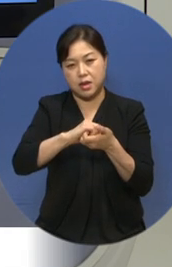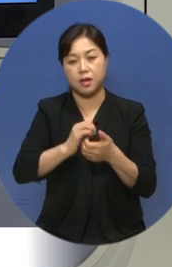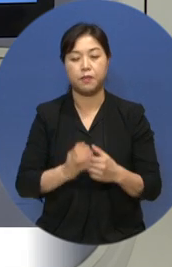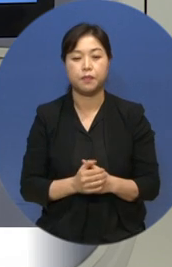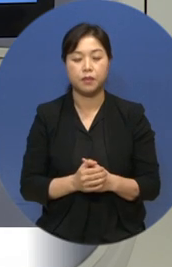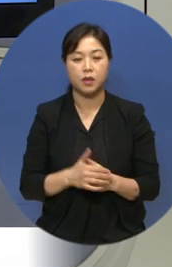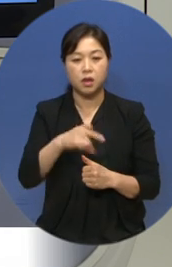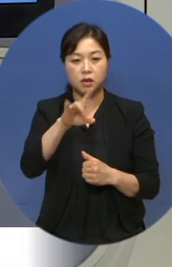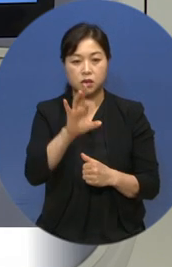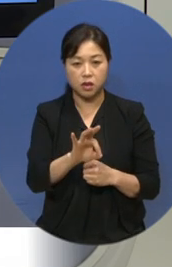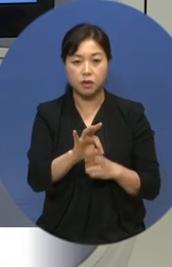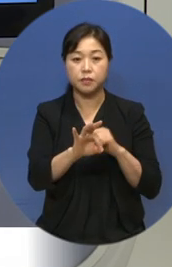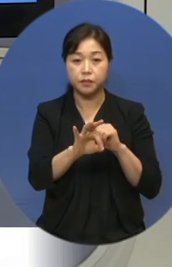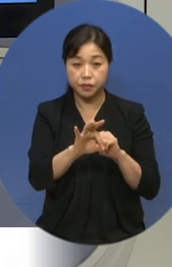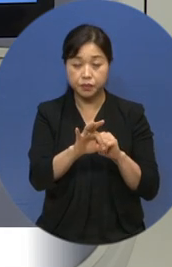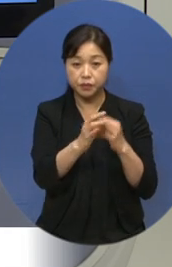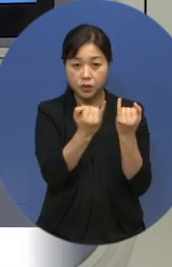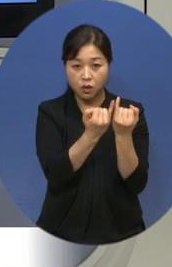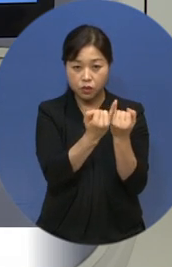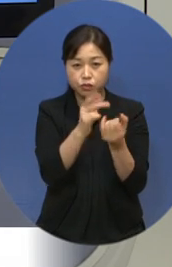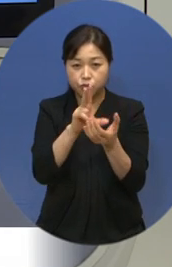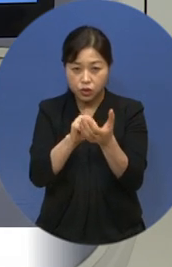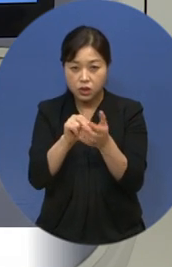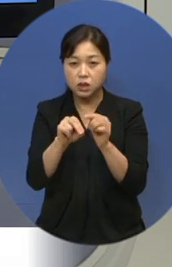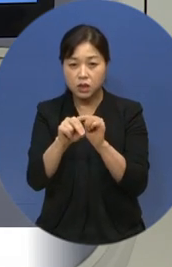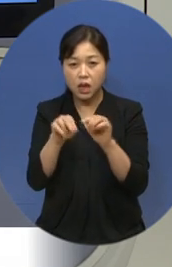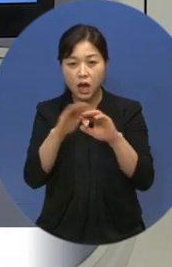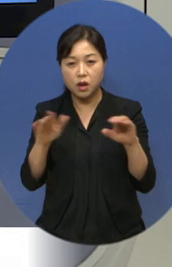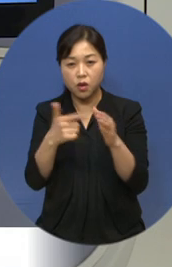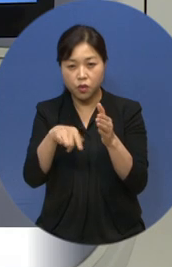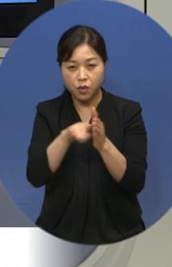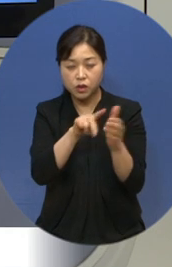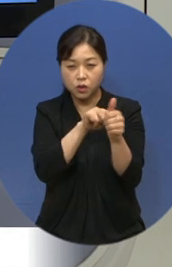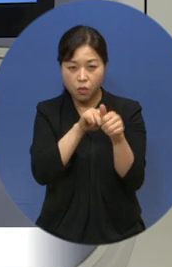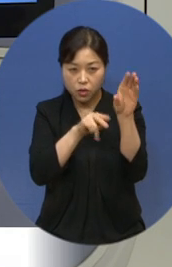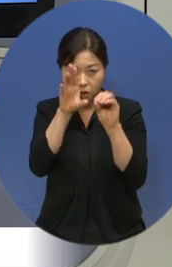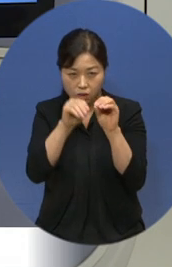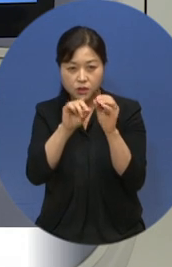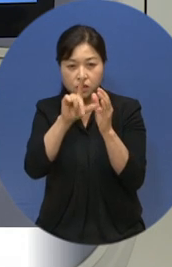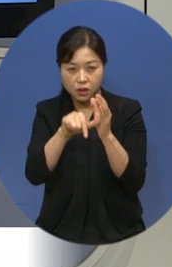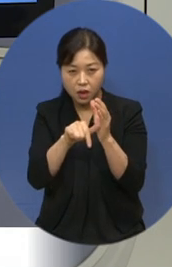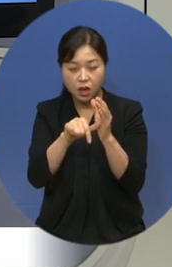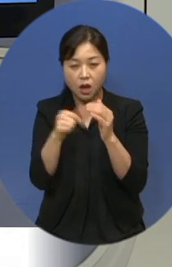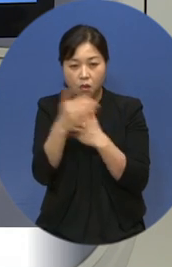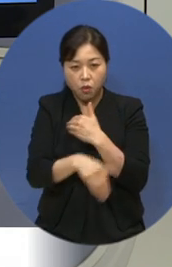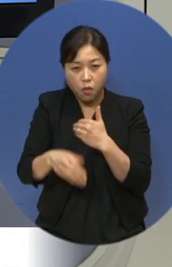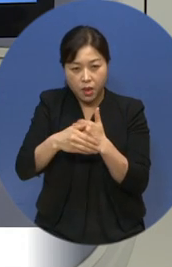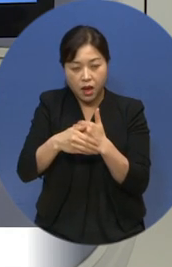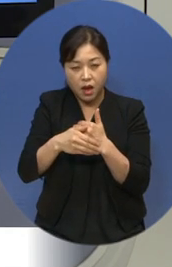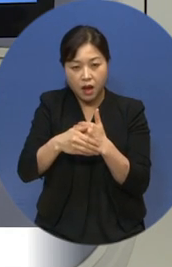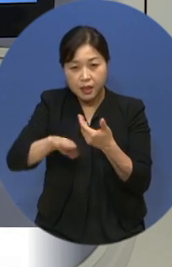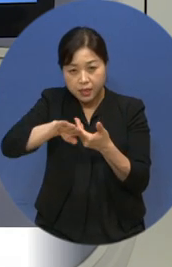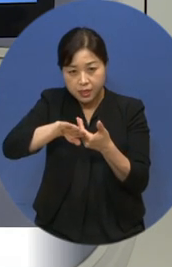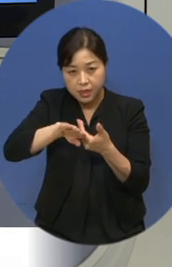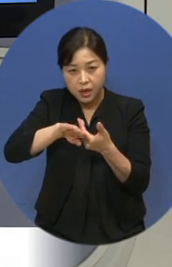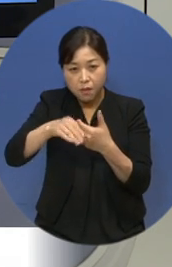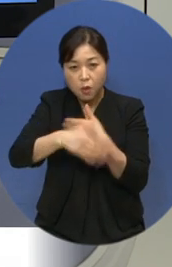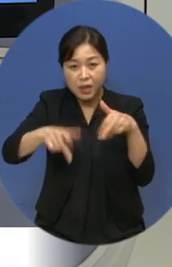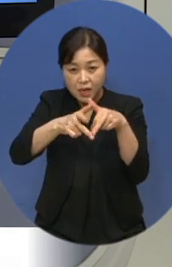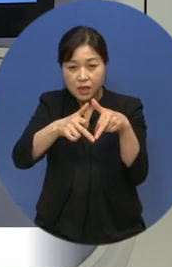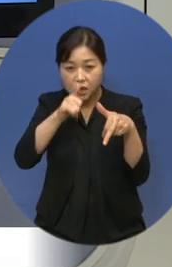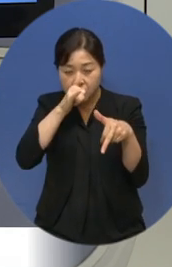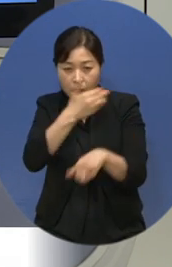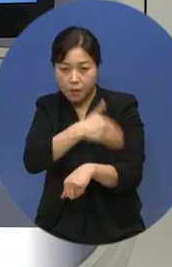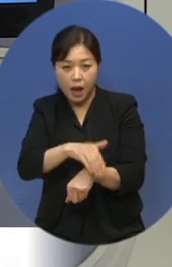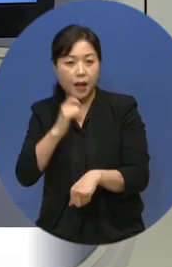이에 장 위원은 해당 문제를 반영해 정보 접근에 있어 신체적 차이 등으로 배제되지 않도록 적극 고려하고